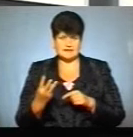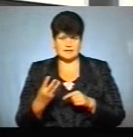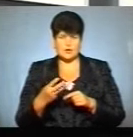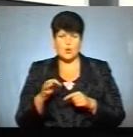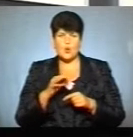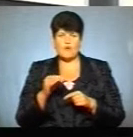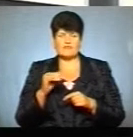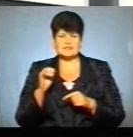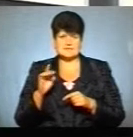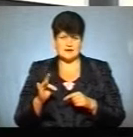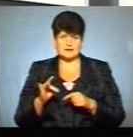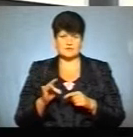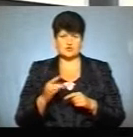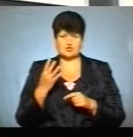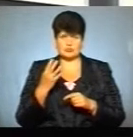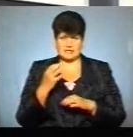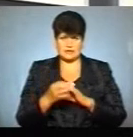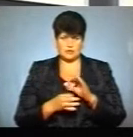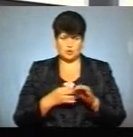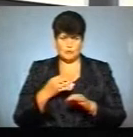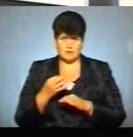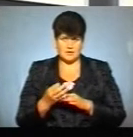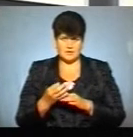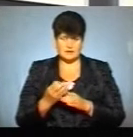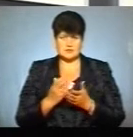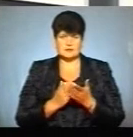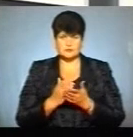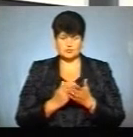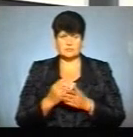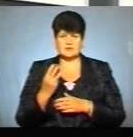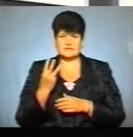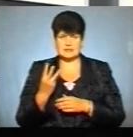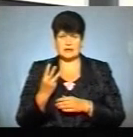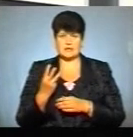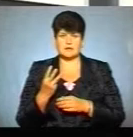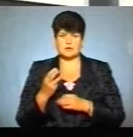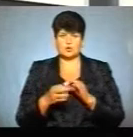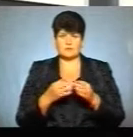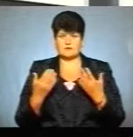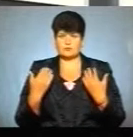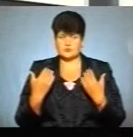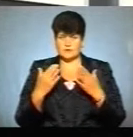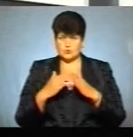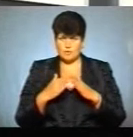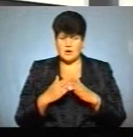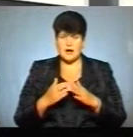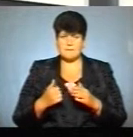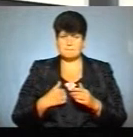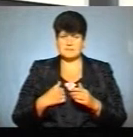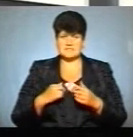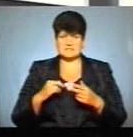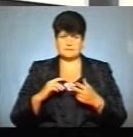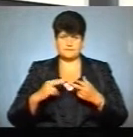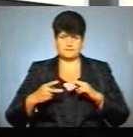несуть службу 4 доби на службі, 3 доби вони відпочивають вдома, а бійці вахтовим